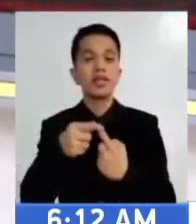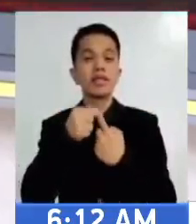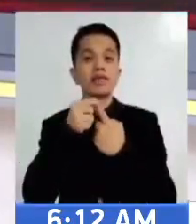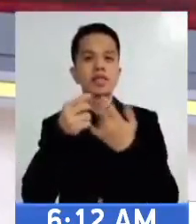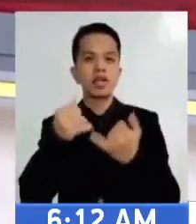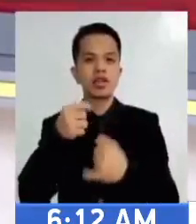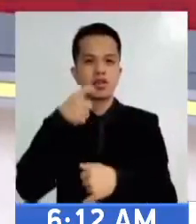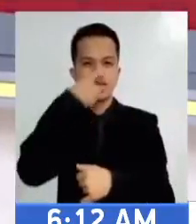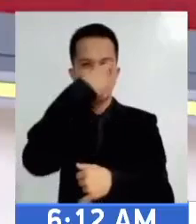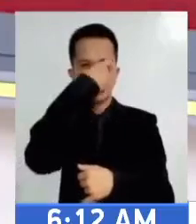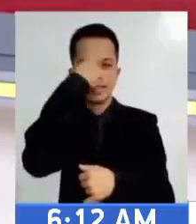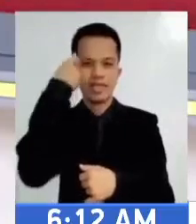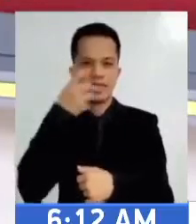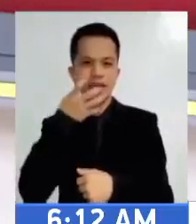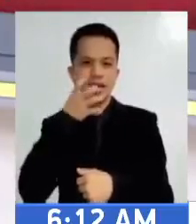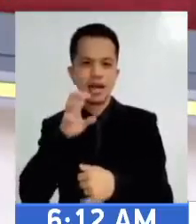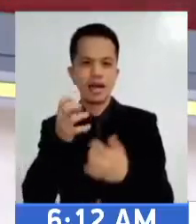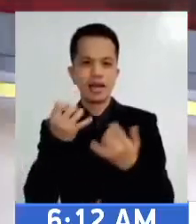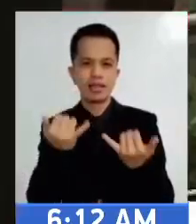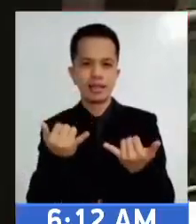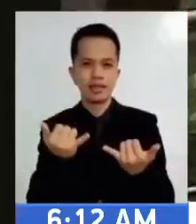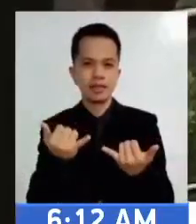unang balita si Mark Salazar.